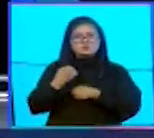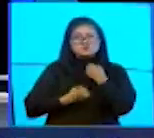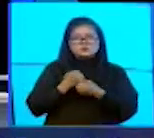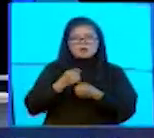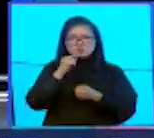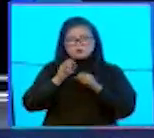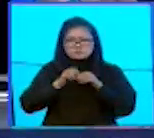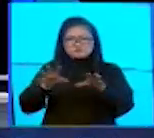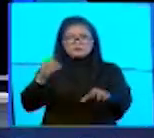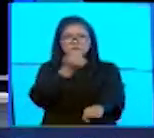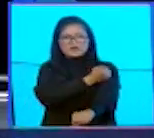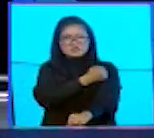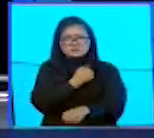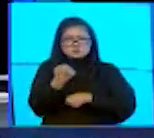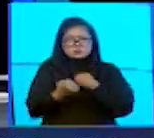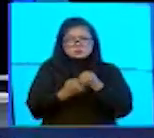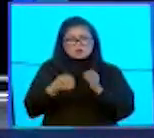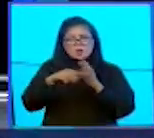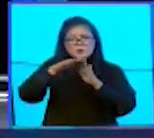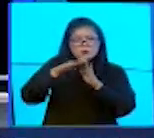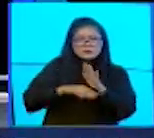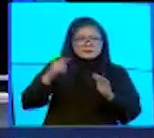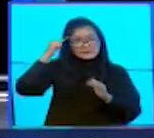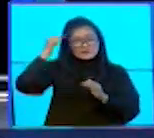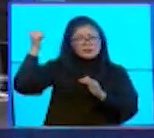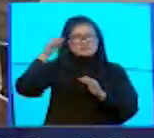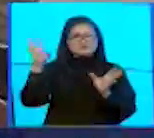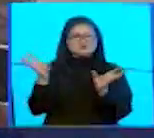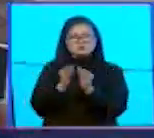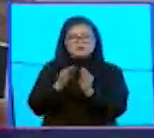upaya kuratif dengan menekan angka kematian.